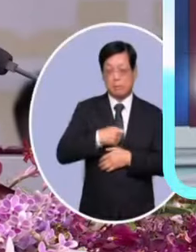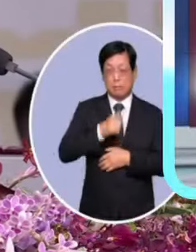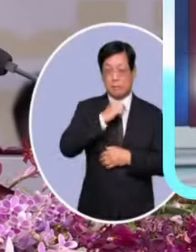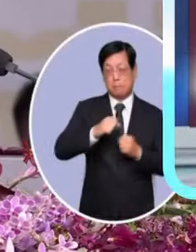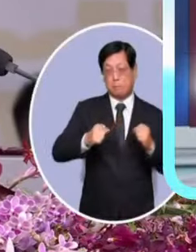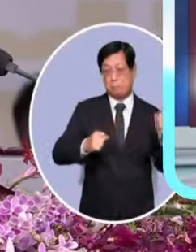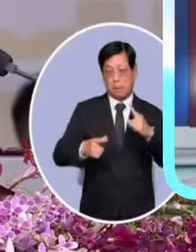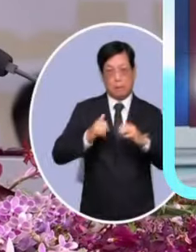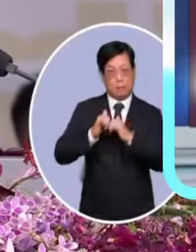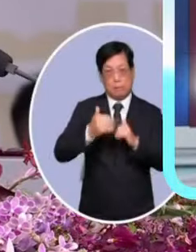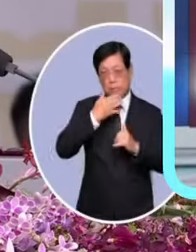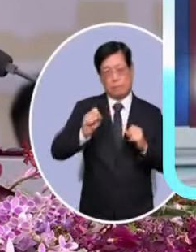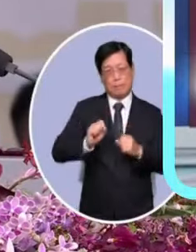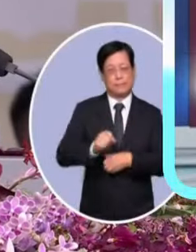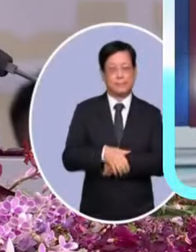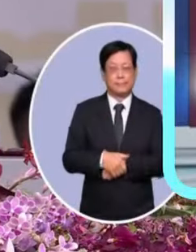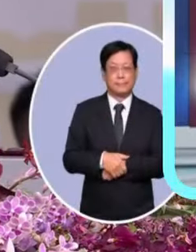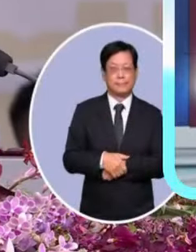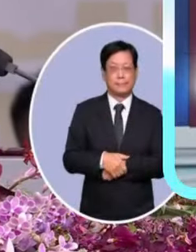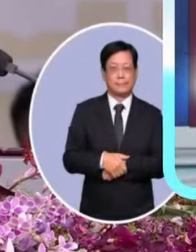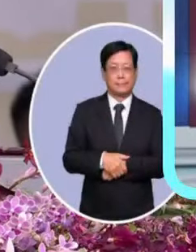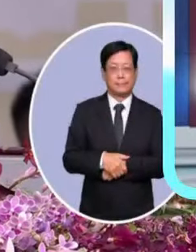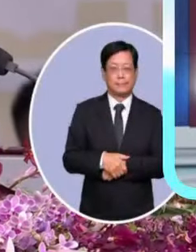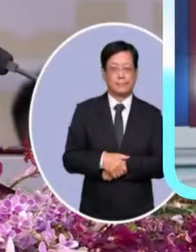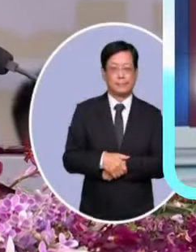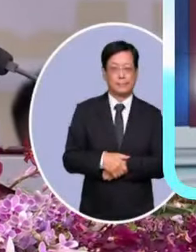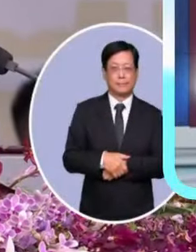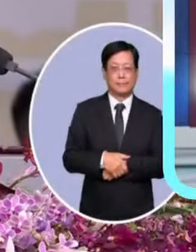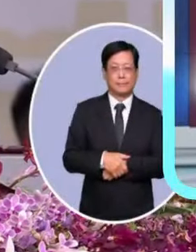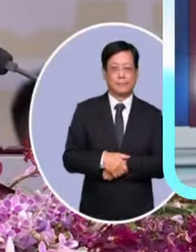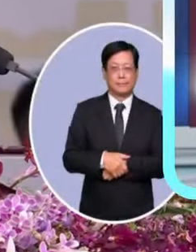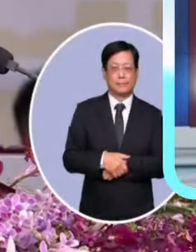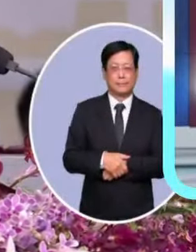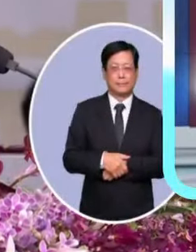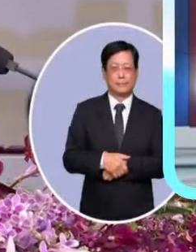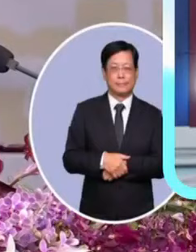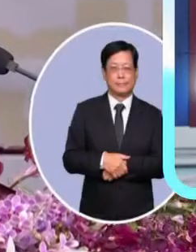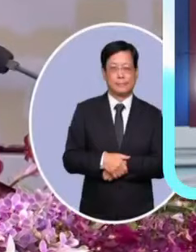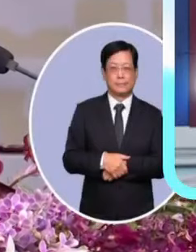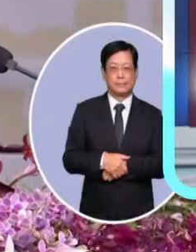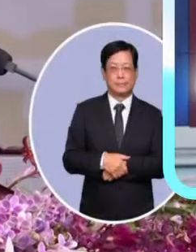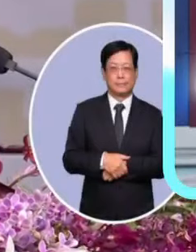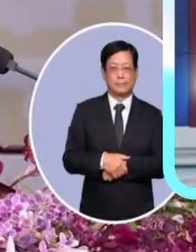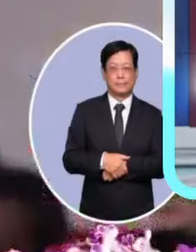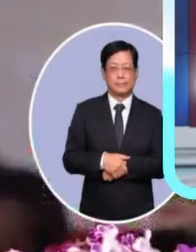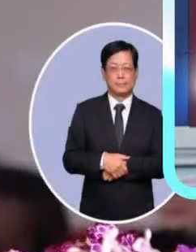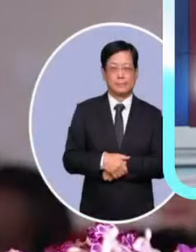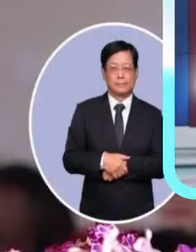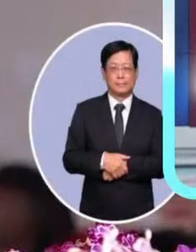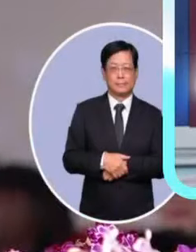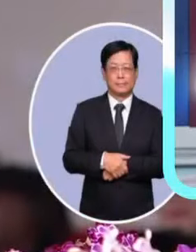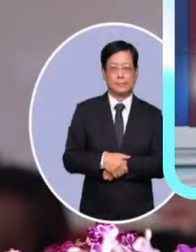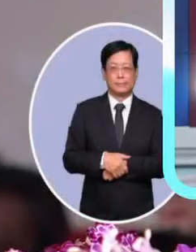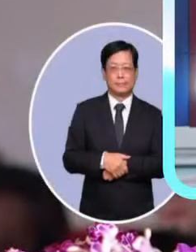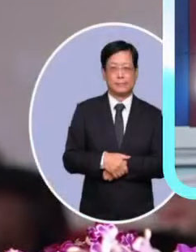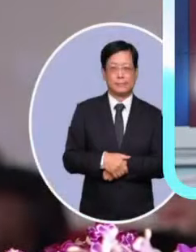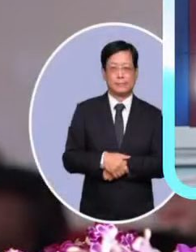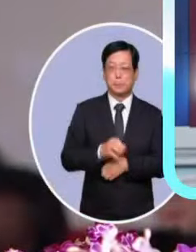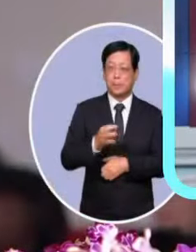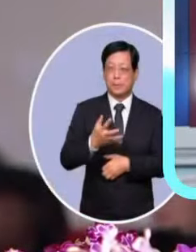的，因为蔡英文觉得他如果是在讲中华民国的生日，还有一点空间可以